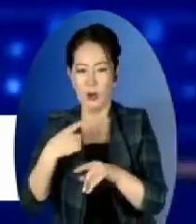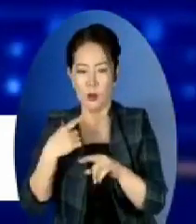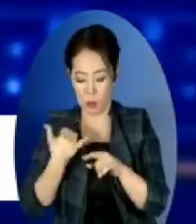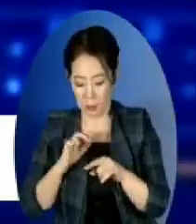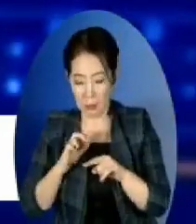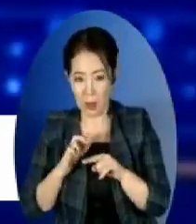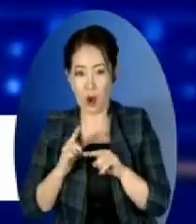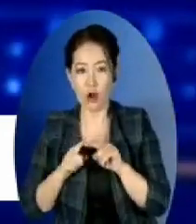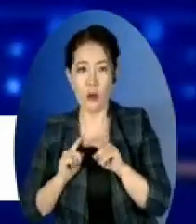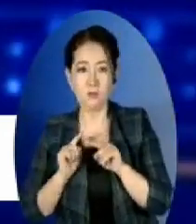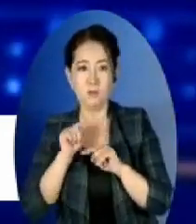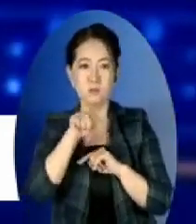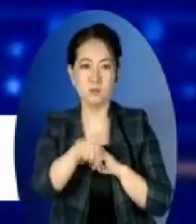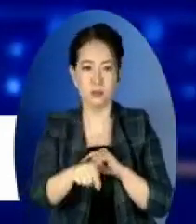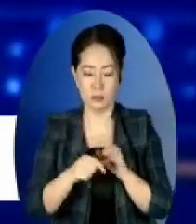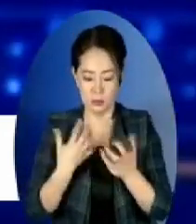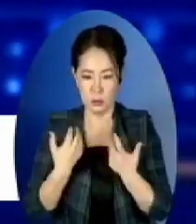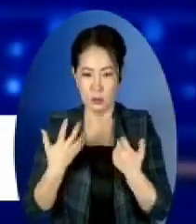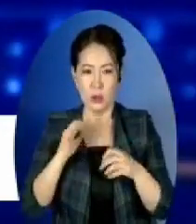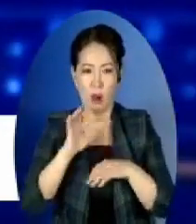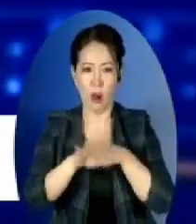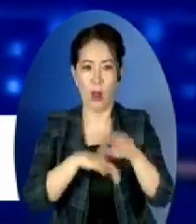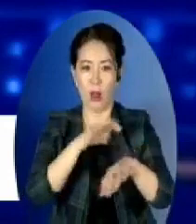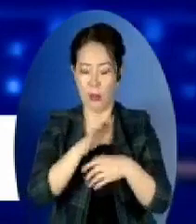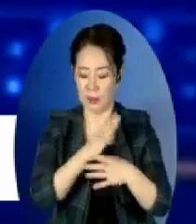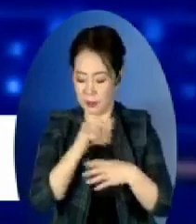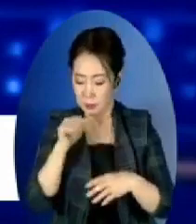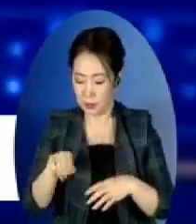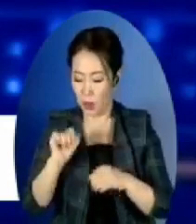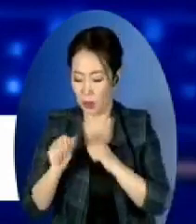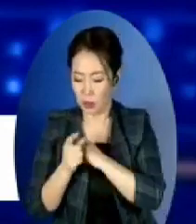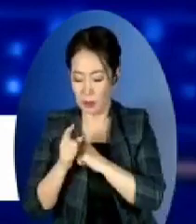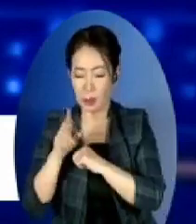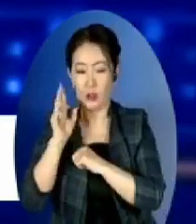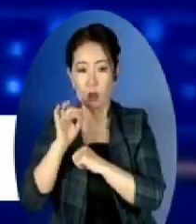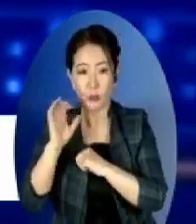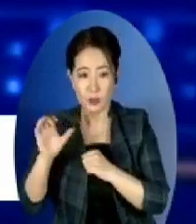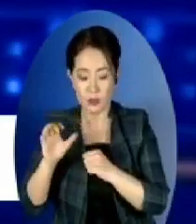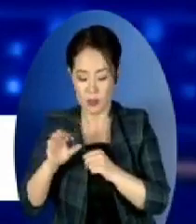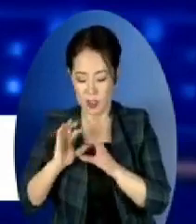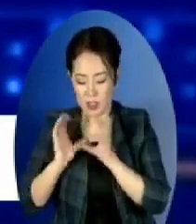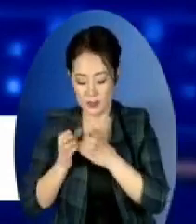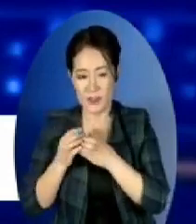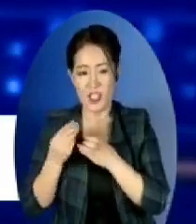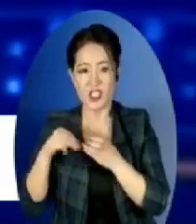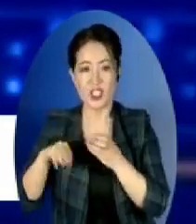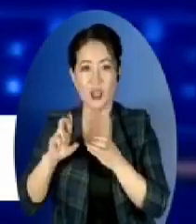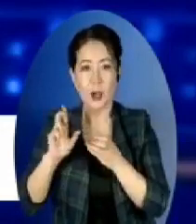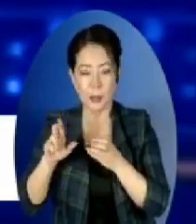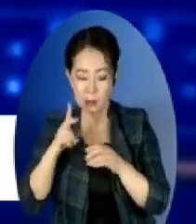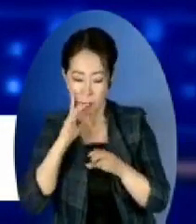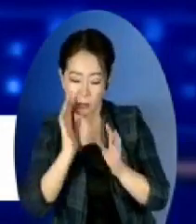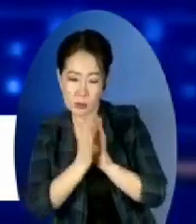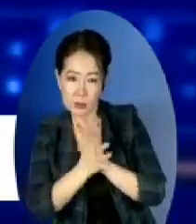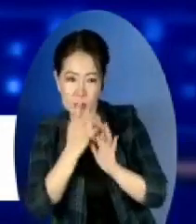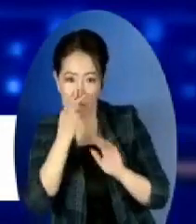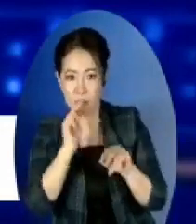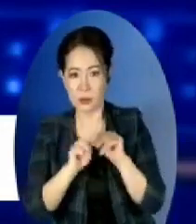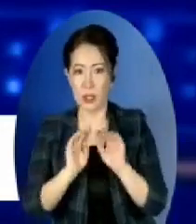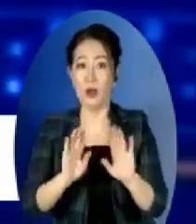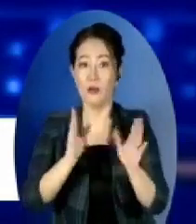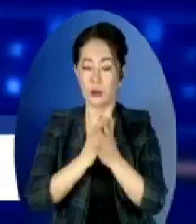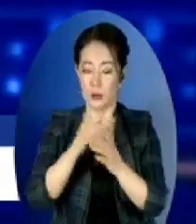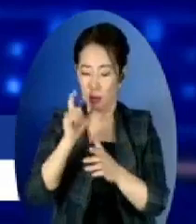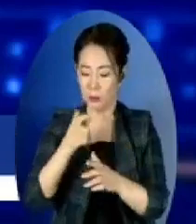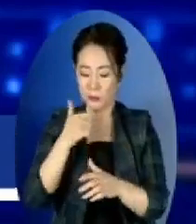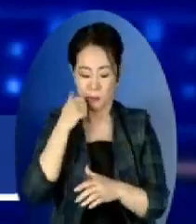бол тэр үнцтэй албаа агшнаар болон нийслэлийн онцгой хөдөлгөөн комиссаас гарсан штабын бүрэлдэхүүнтэй бас хөдөлгөөнд нь хяналт тавьж байгаа зорчигчнэр аюулгүй байдлыг